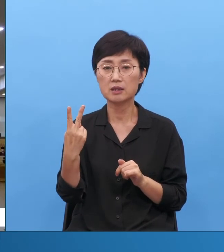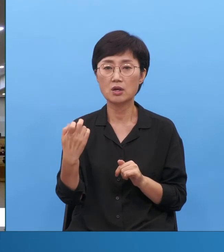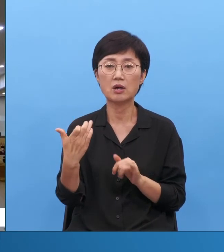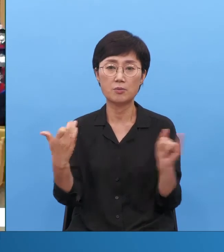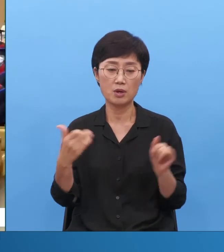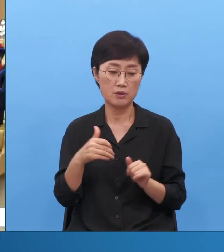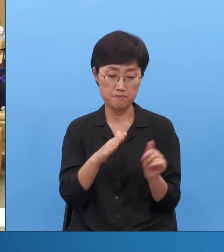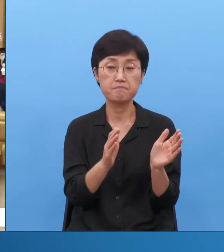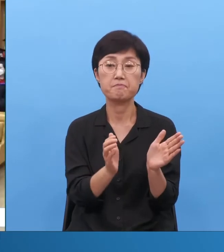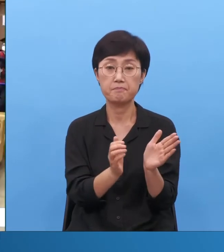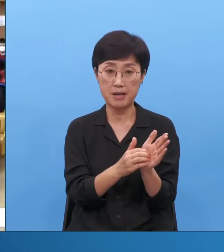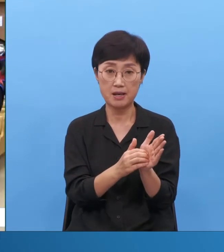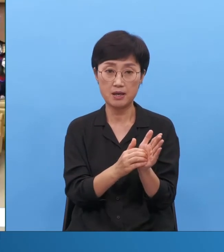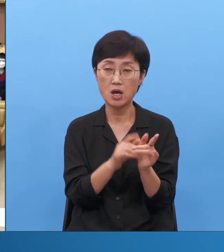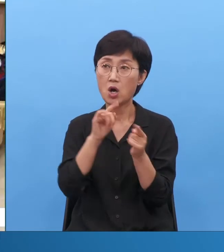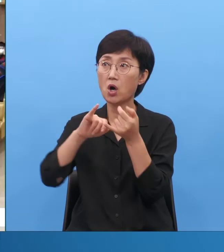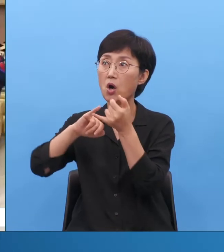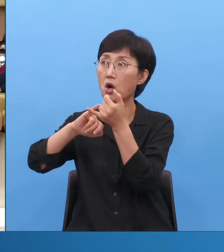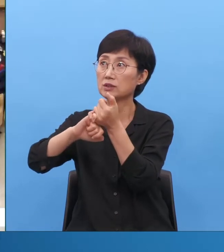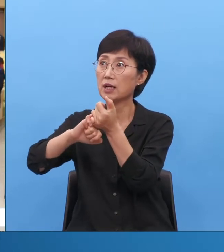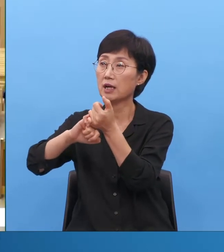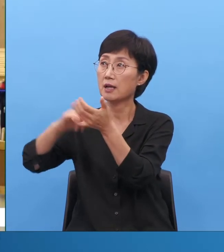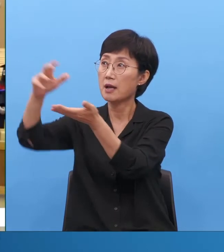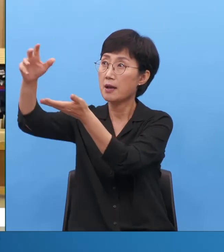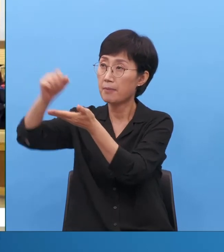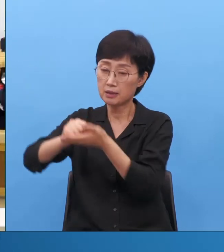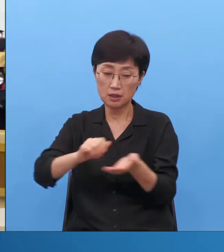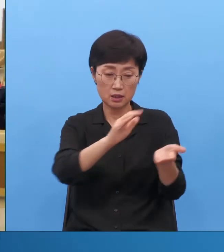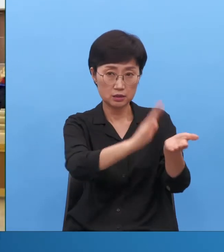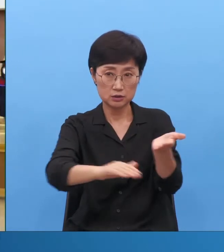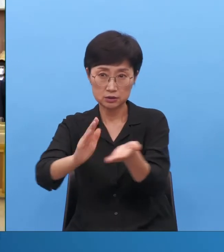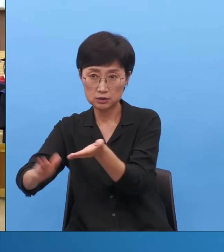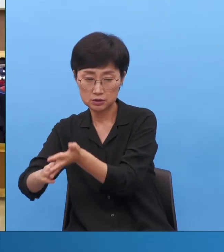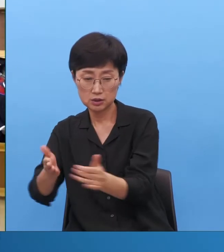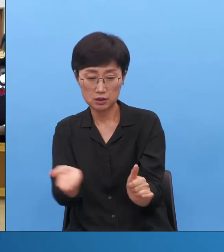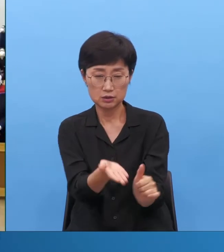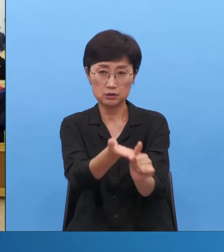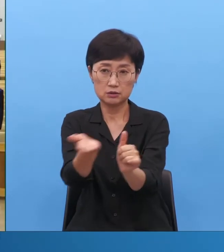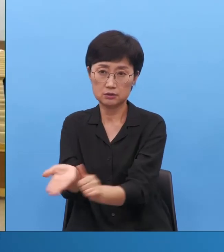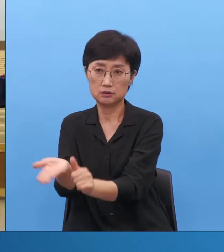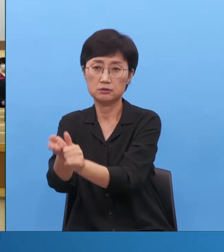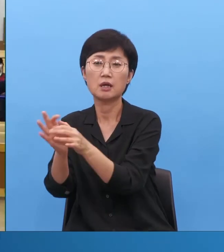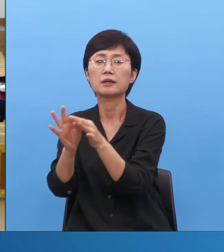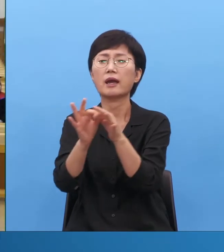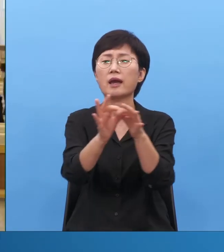RTS는 계속해서 언약의 바톤을 전달할 제자를 양육해 나갈 계획입니다.